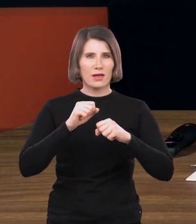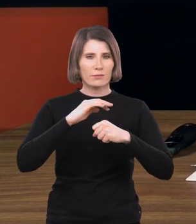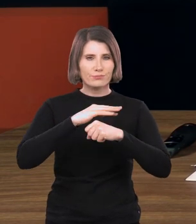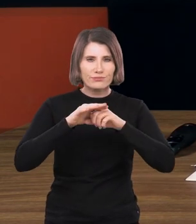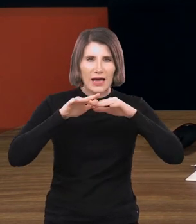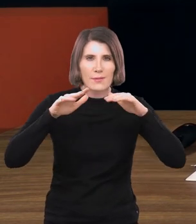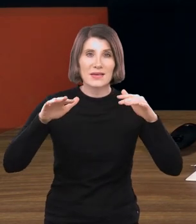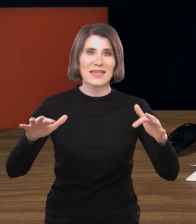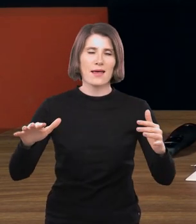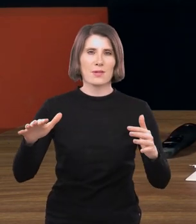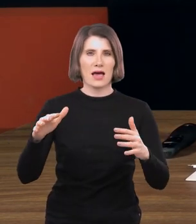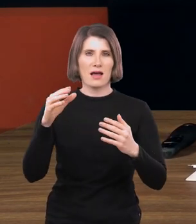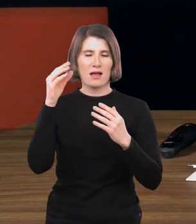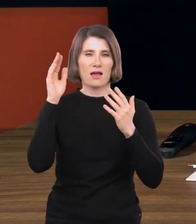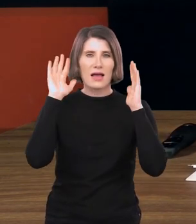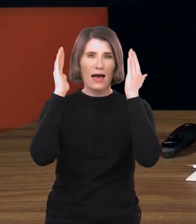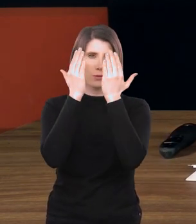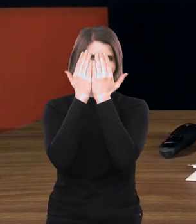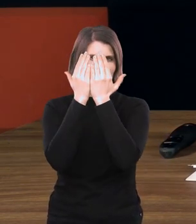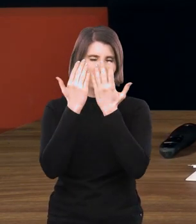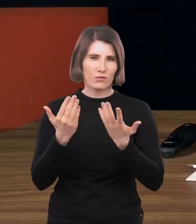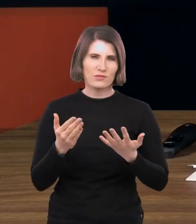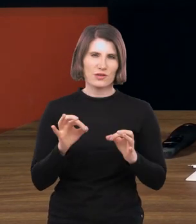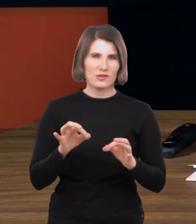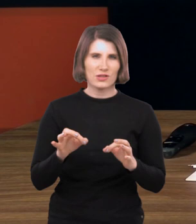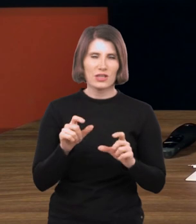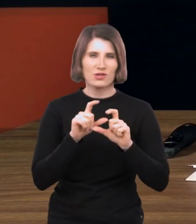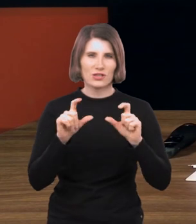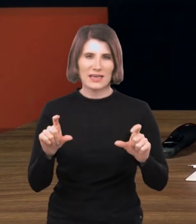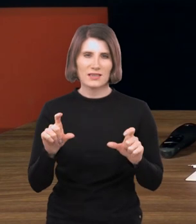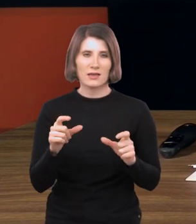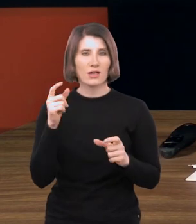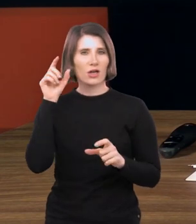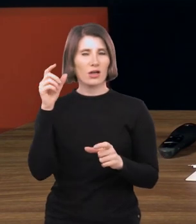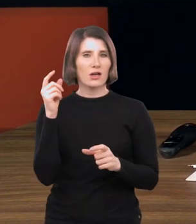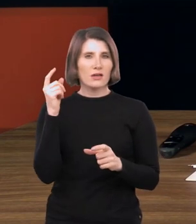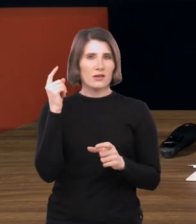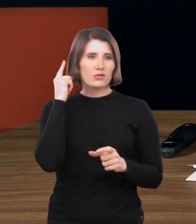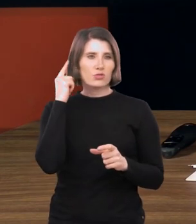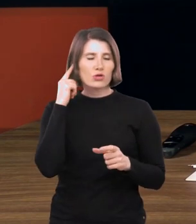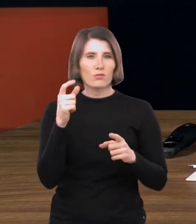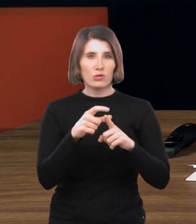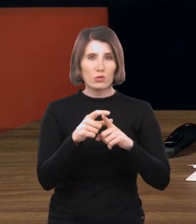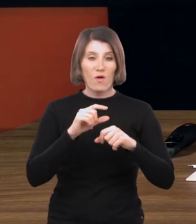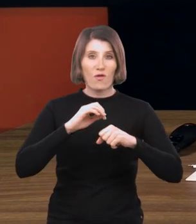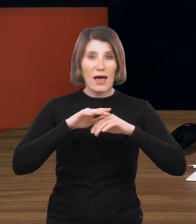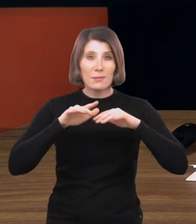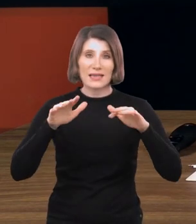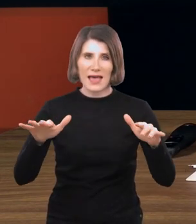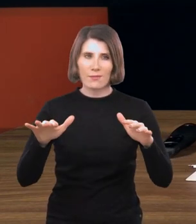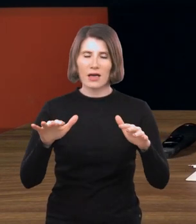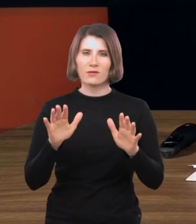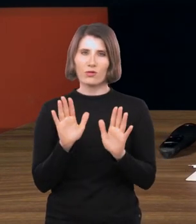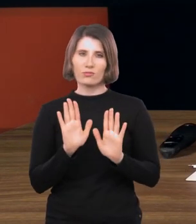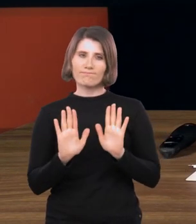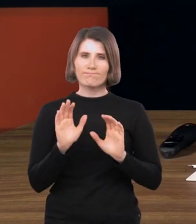w dzisiejszych czasach już samo sformułowanie epidemia niezbyt dobrze nam się kojarzy, ale